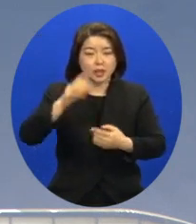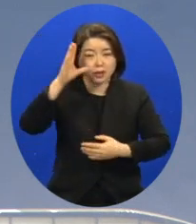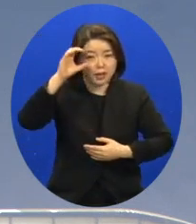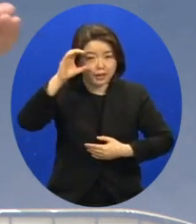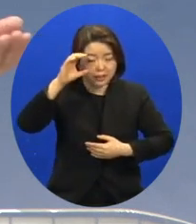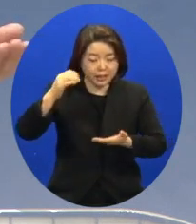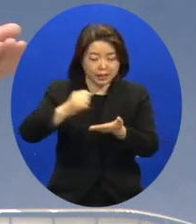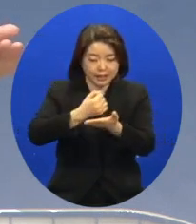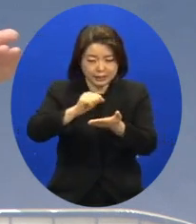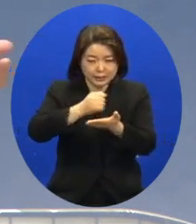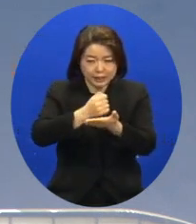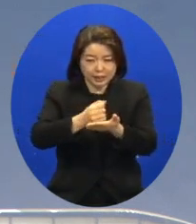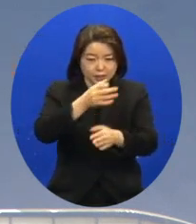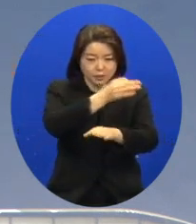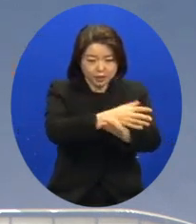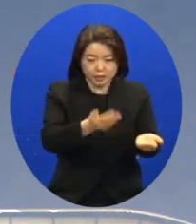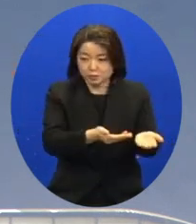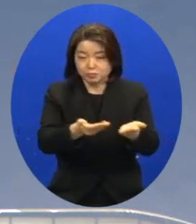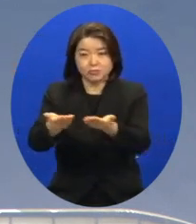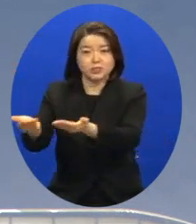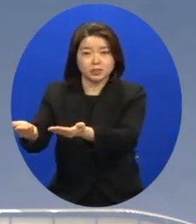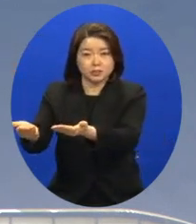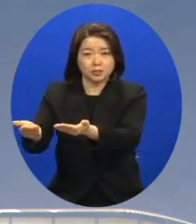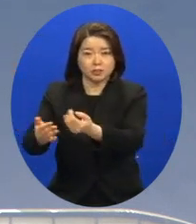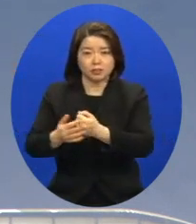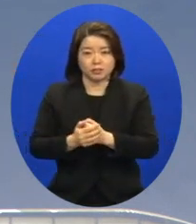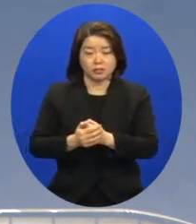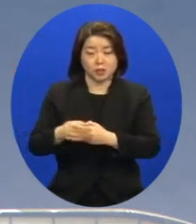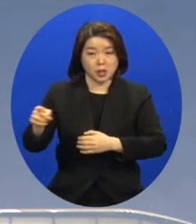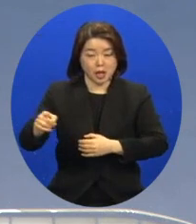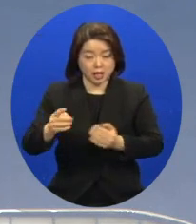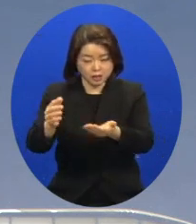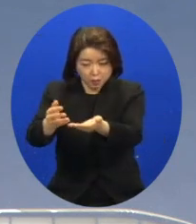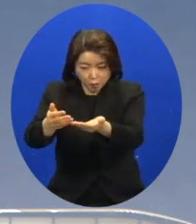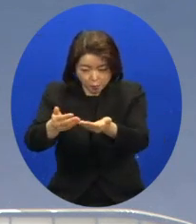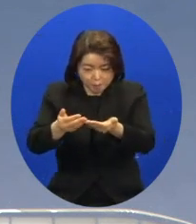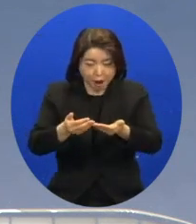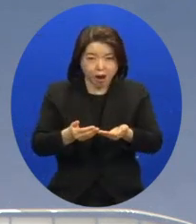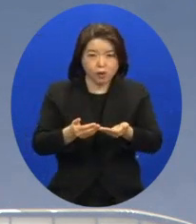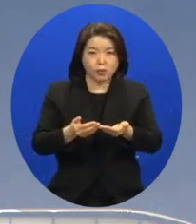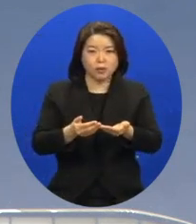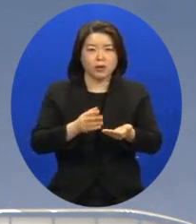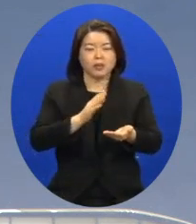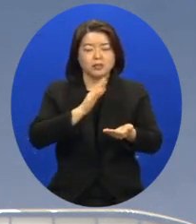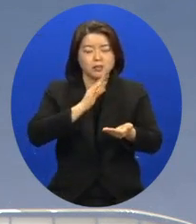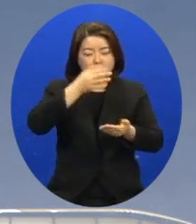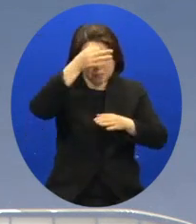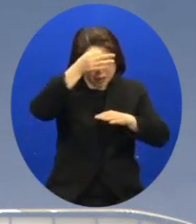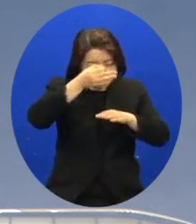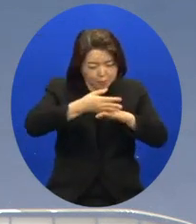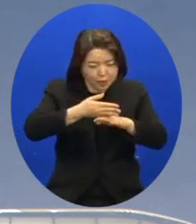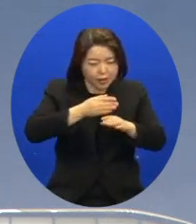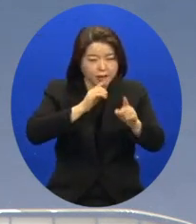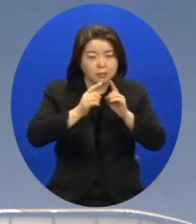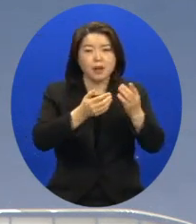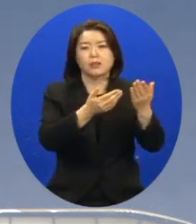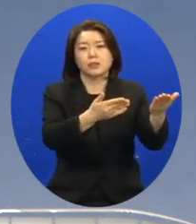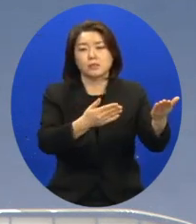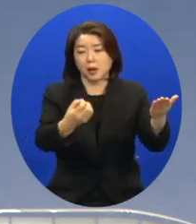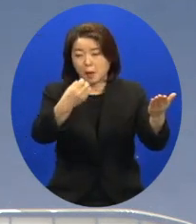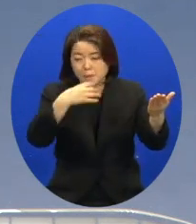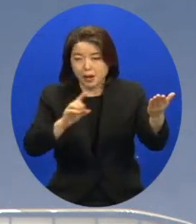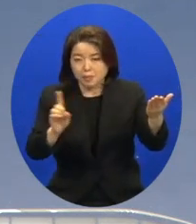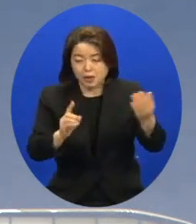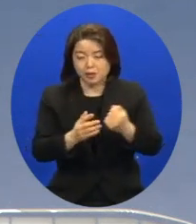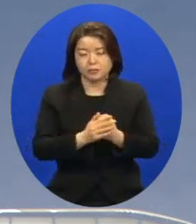사다가 주었대요. 그랬더니 그가 그 샐러드를 받아들고는 너무 미안해하면서 이런 이야기를 하더랍니다.